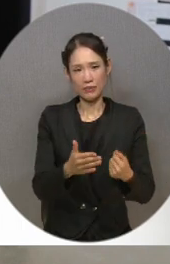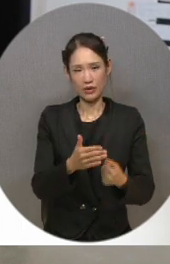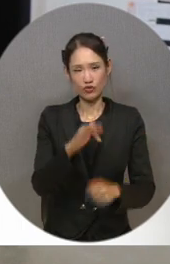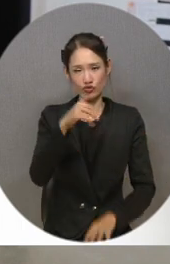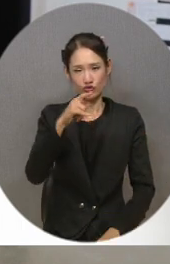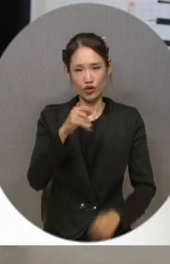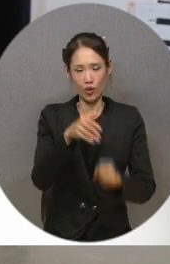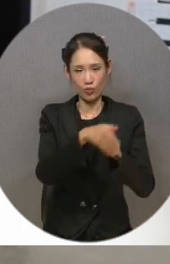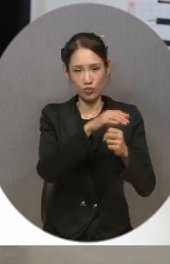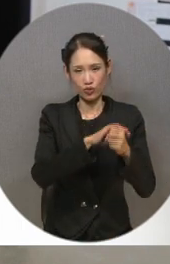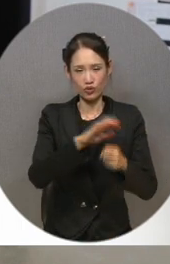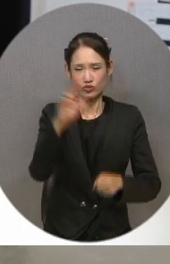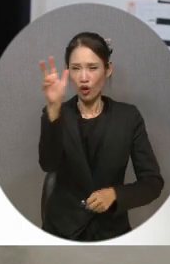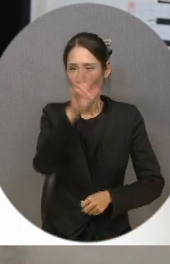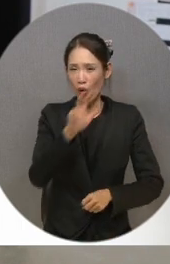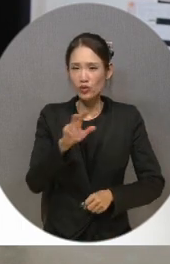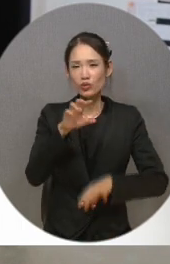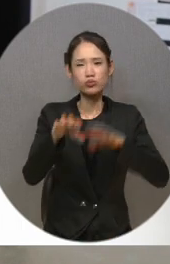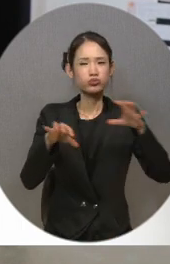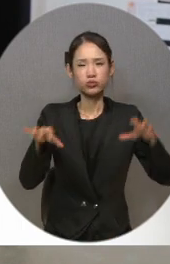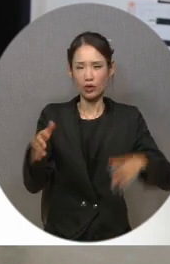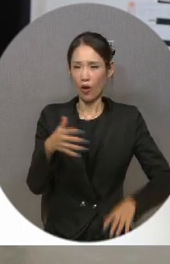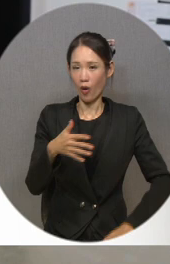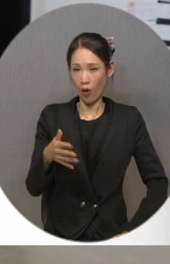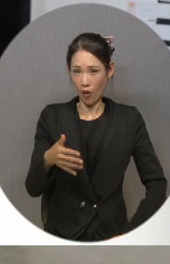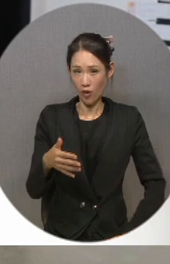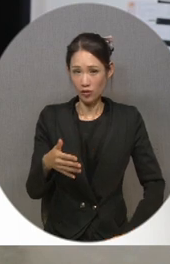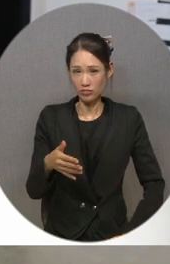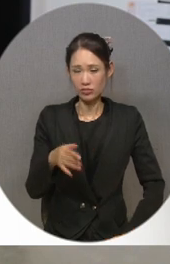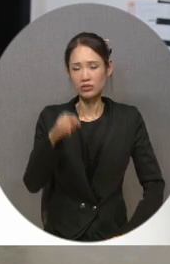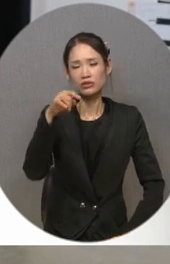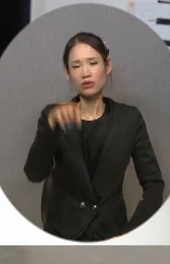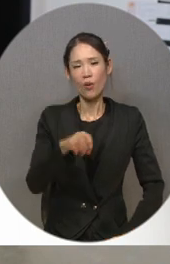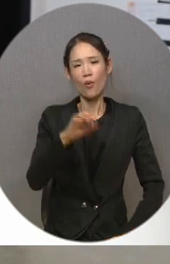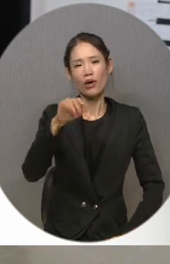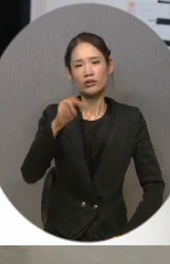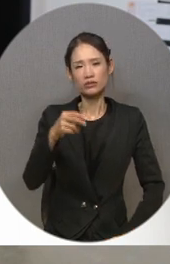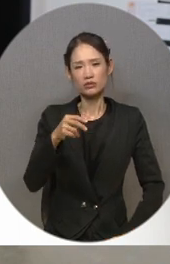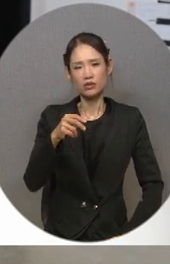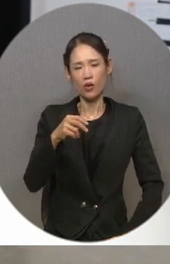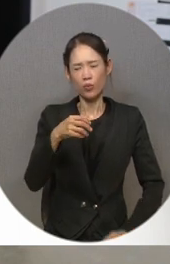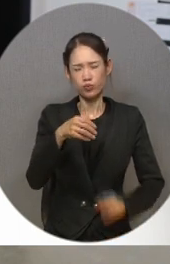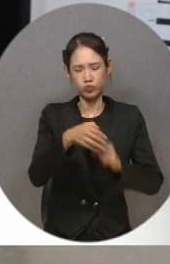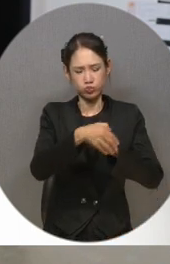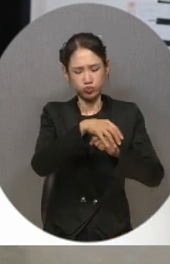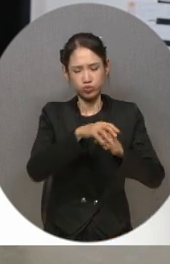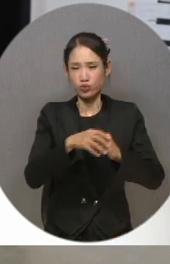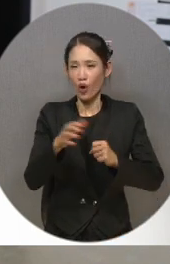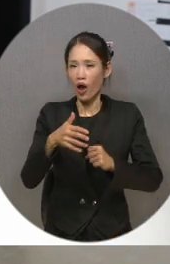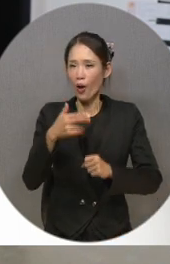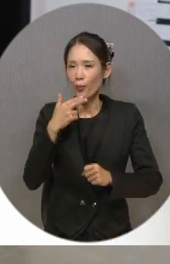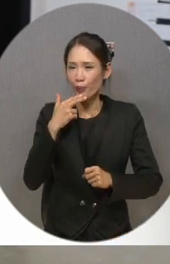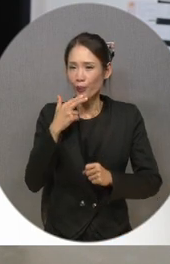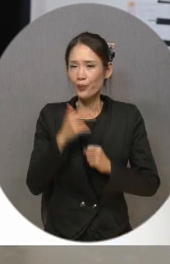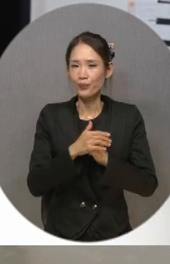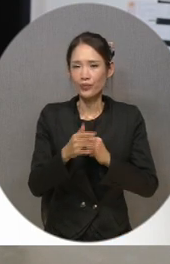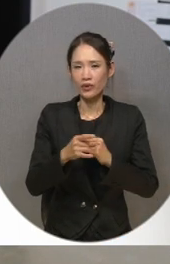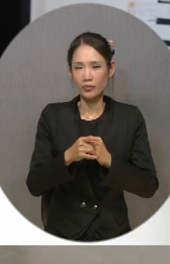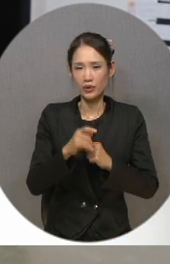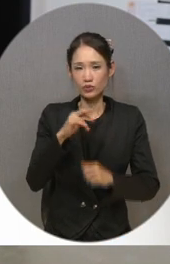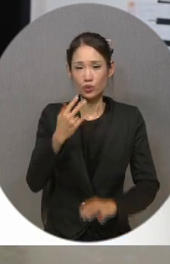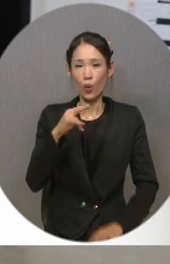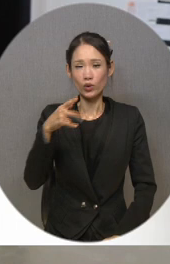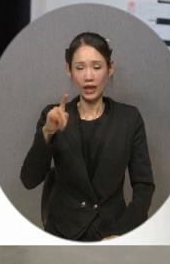복숭아가 전국적으로 없습니다 그래서 월등도 중생중 복숭아가 없으므로 이렇게 좀